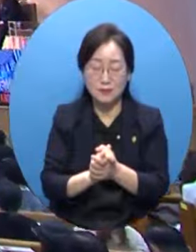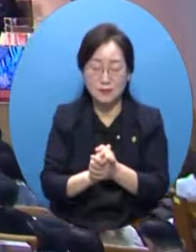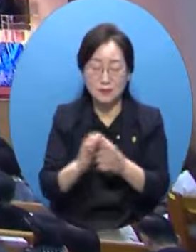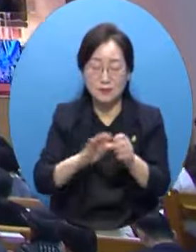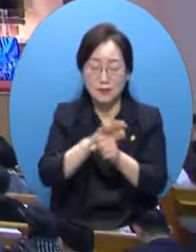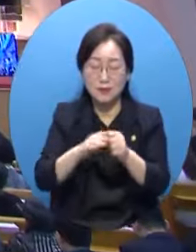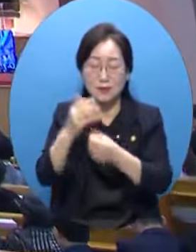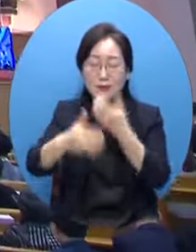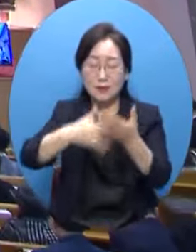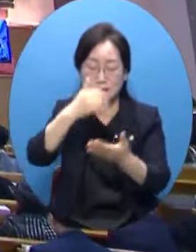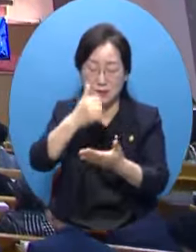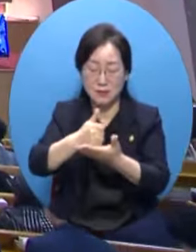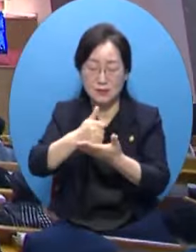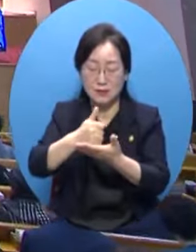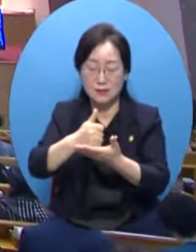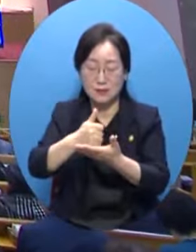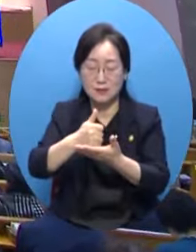사랑의 하나님,